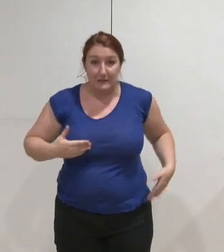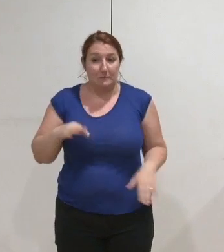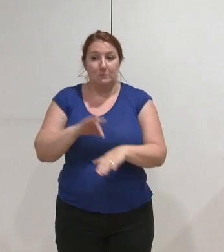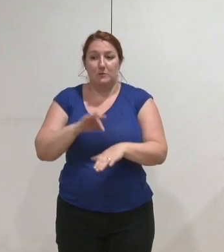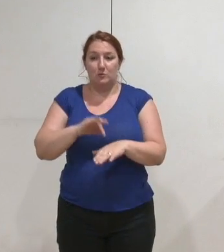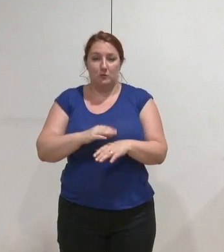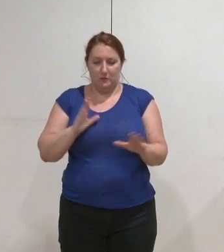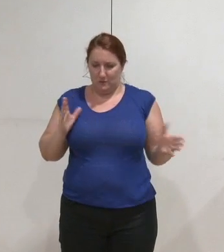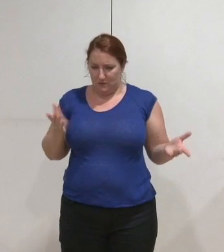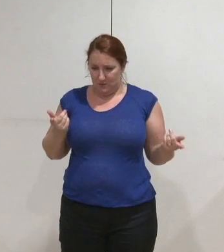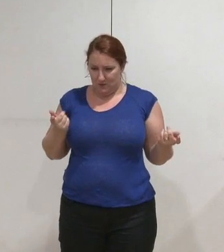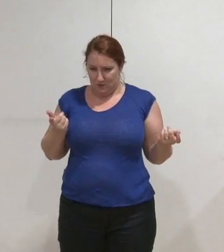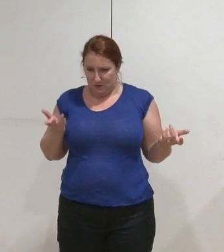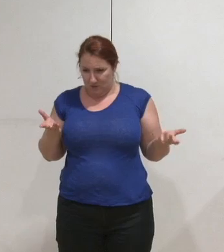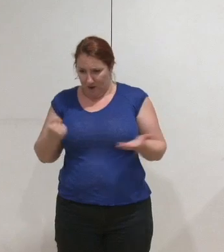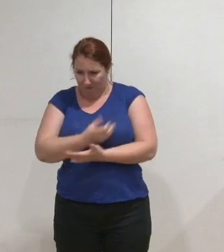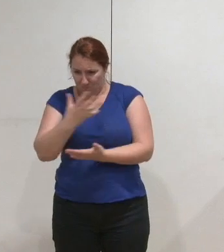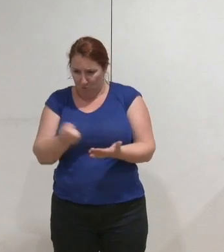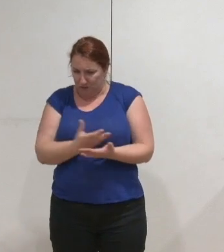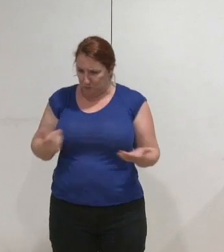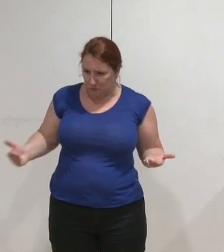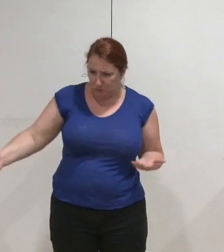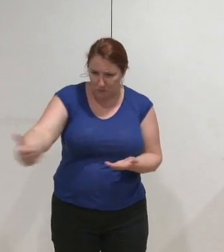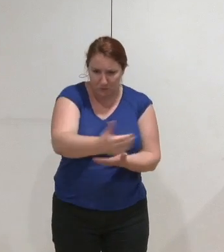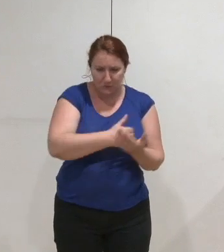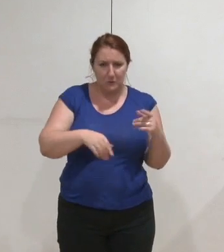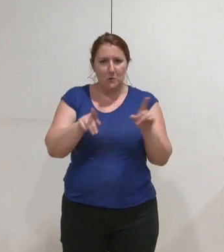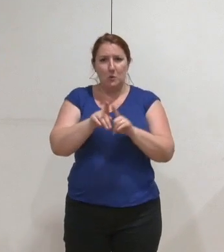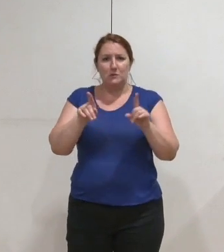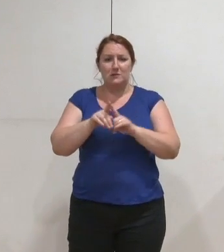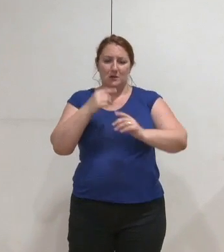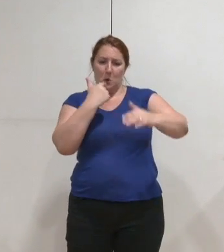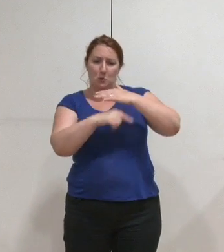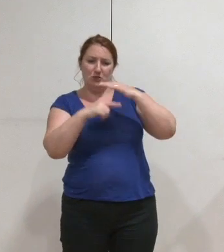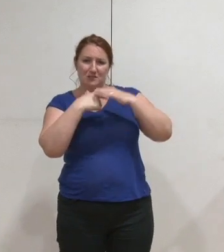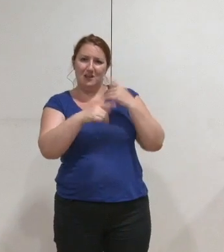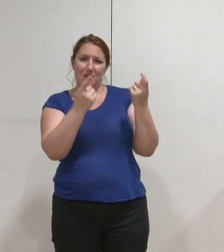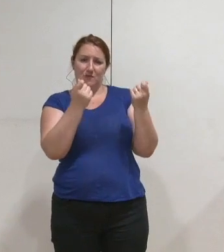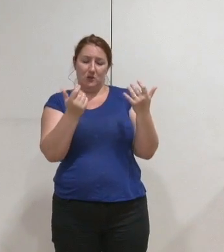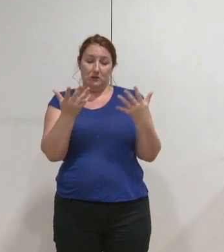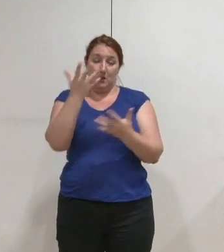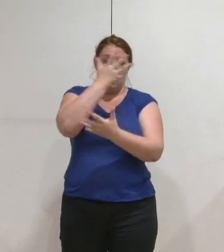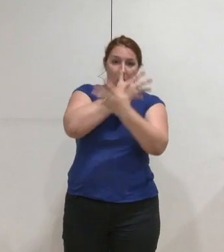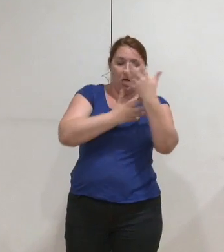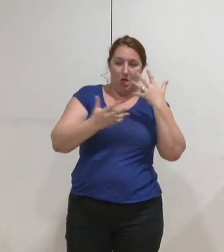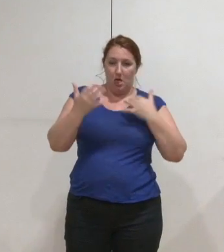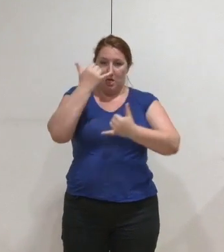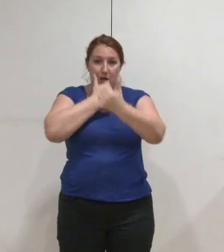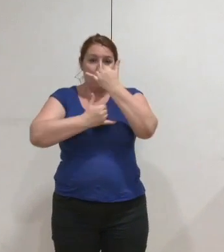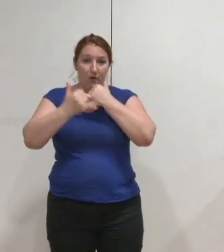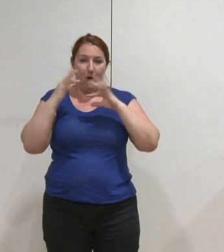recollement ainsi que les difficultés liées au prjal financier ont entraîné des erreurs dans les maquettes